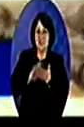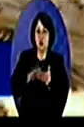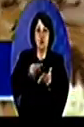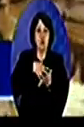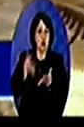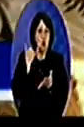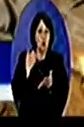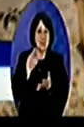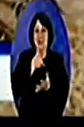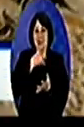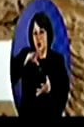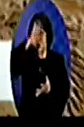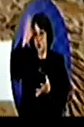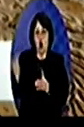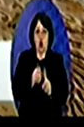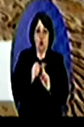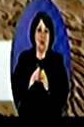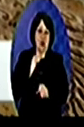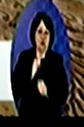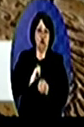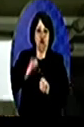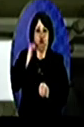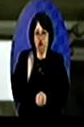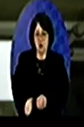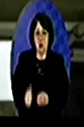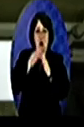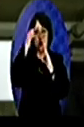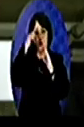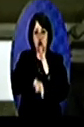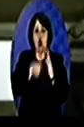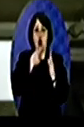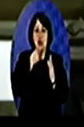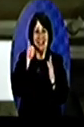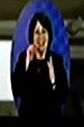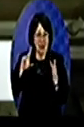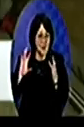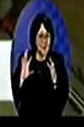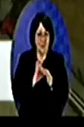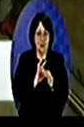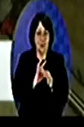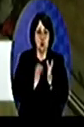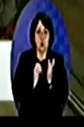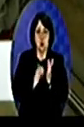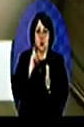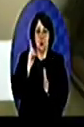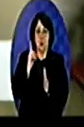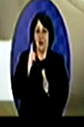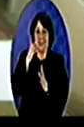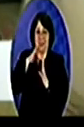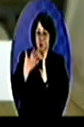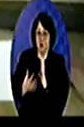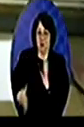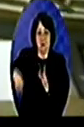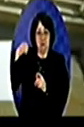цахилгаан дулааны холболтын ажлууд хийгдсэн ч байшингийнхаа дотоод холболтыг гүйцэтгээгүй байгаа юм байна. Үүнийг хийхэд нэг айлаас ойролцоогоор